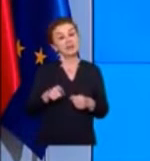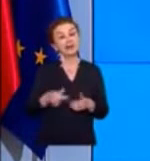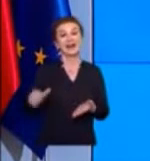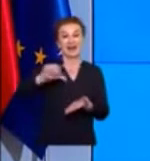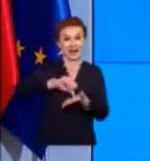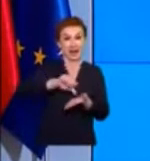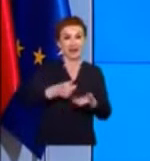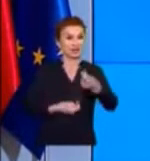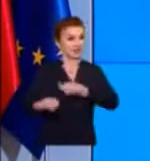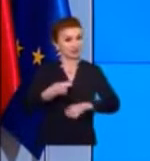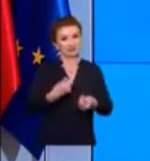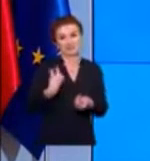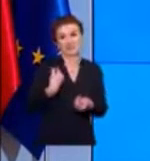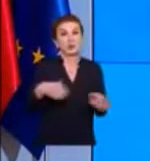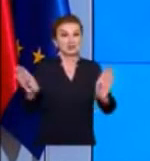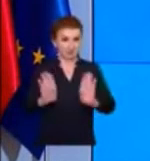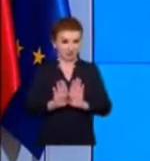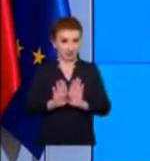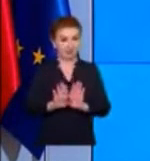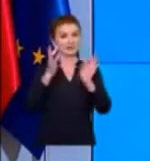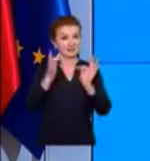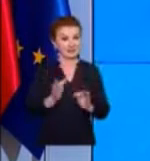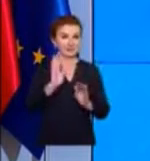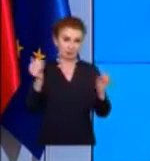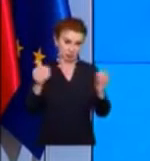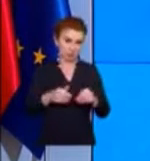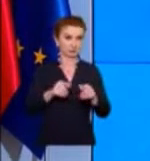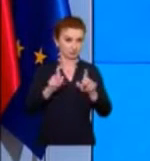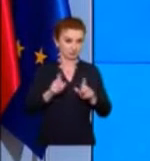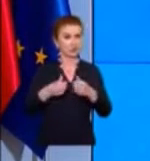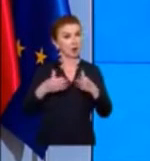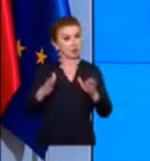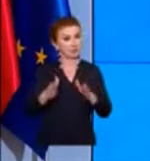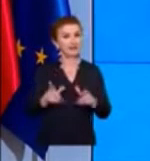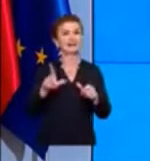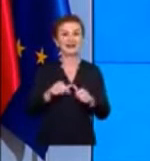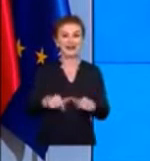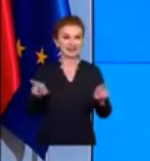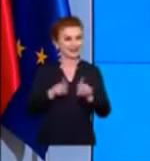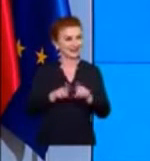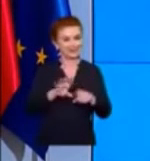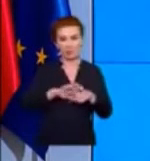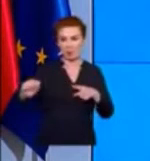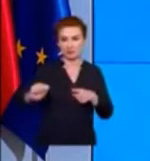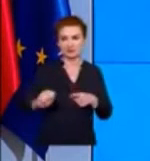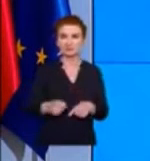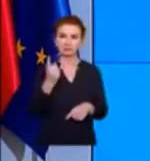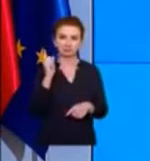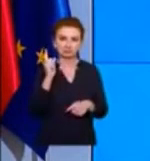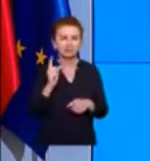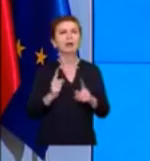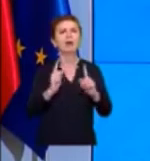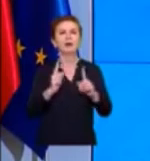galerie handlowe zamknęliśmy. Teraz galerie handlowe będą mogły być otwarte, ale w podobnym reżimie obostrzeń, czyli na 15